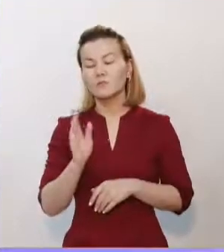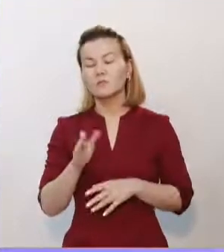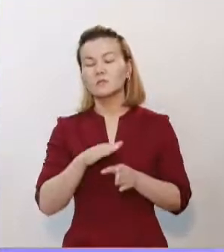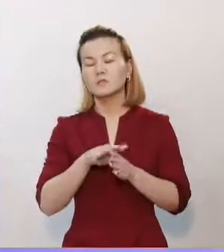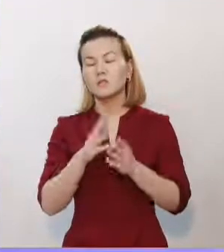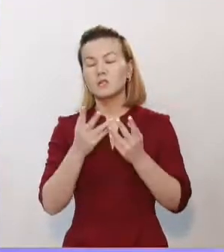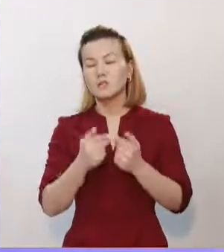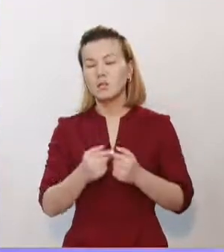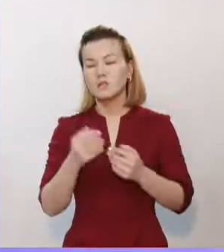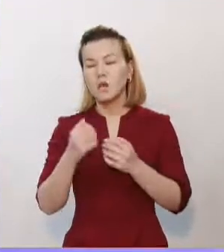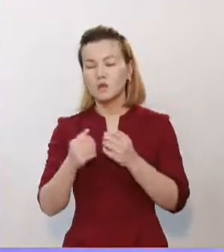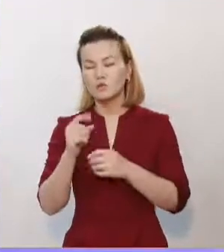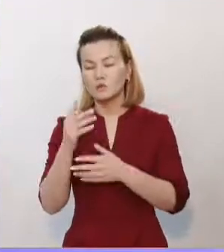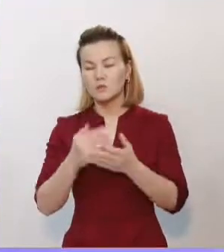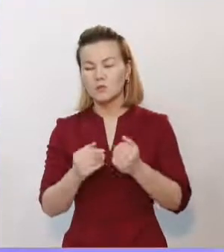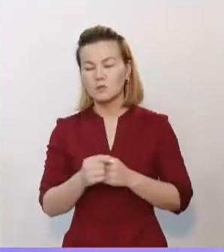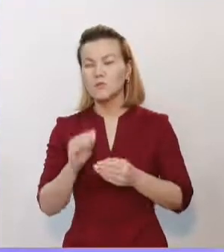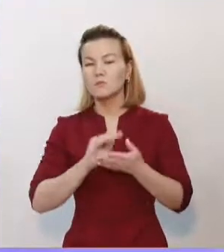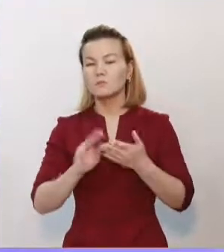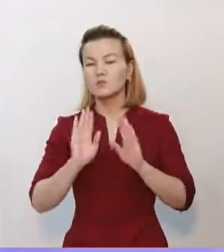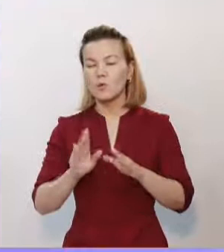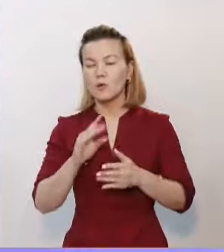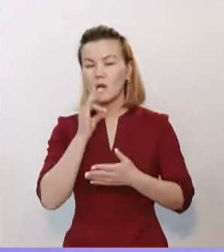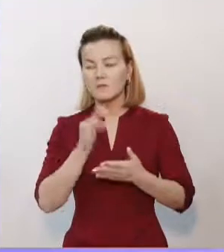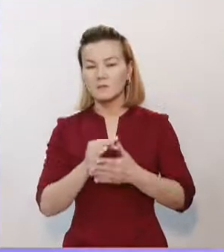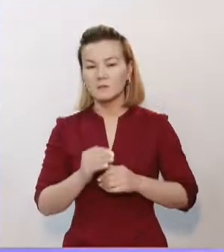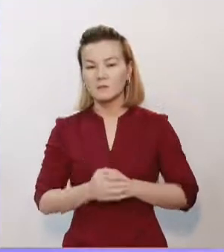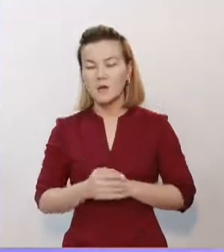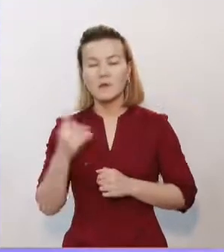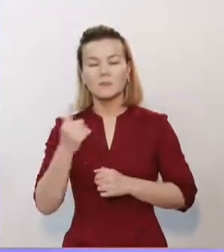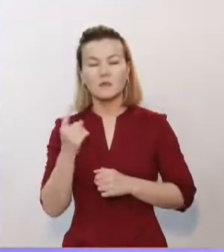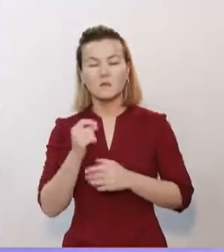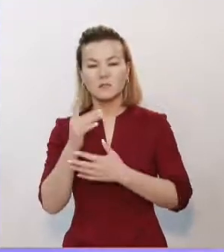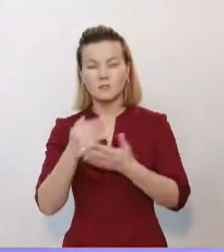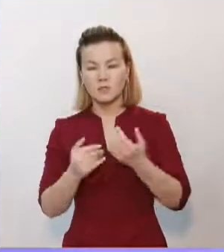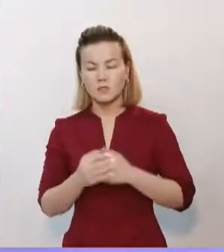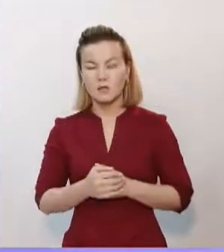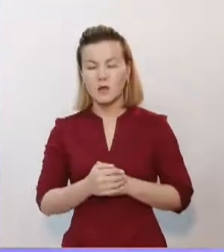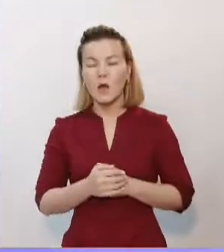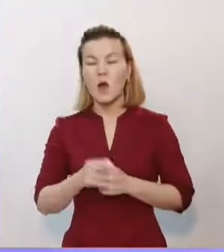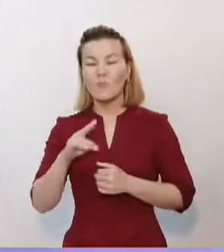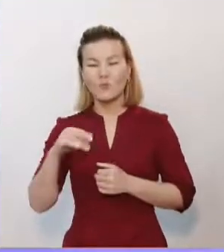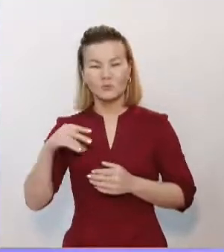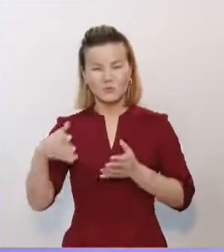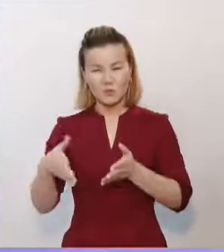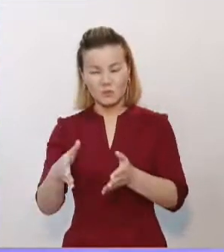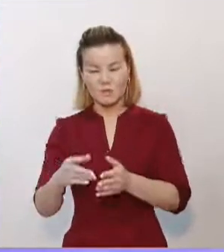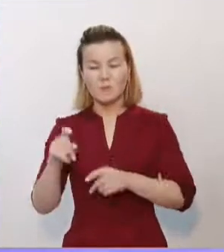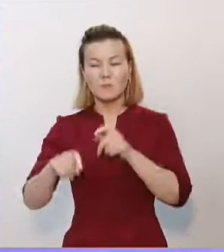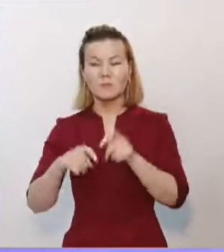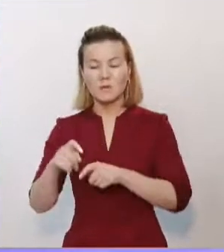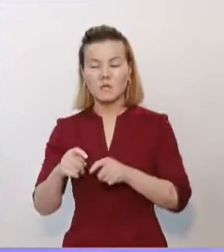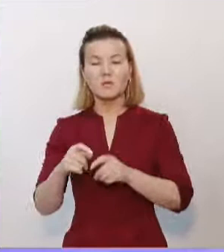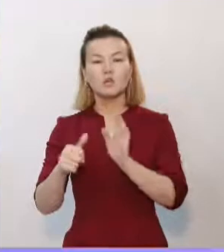каждую задачу. Запишите только ответ. Первая задача. По дорожке бежали